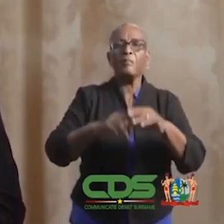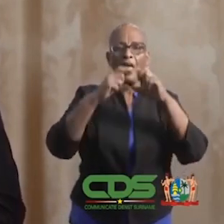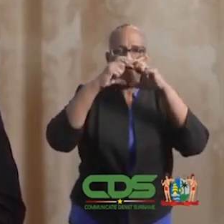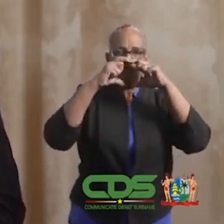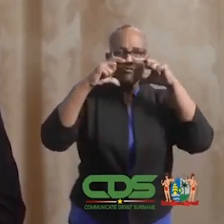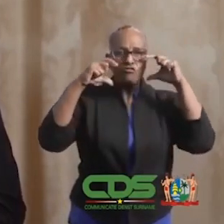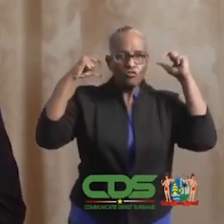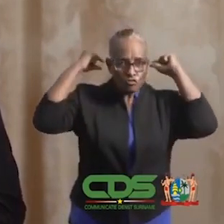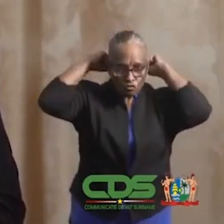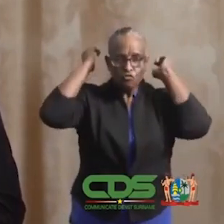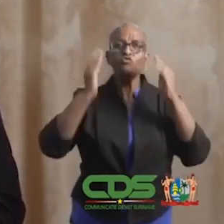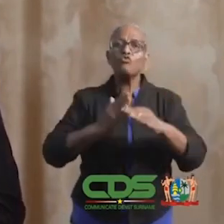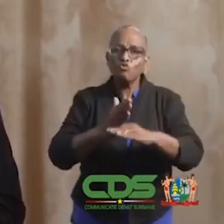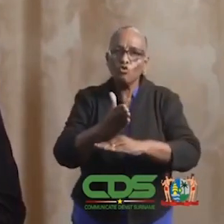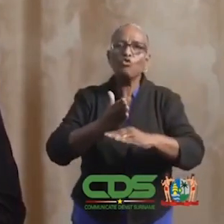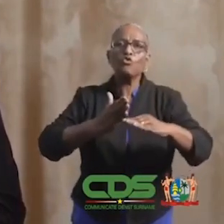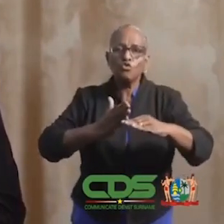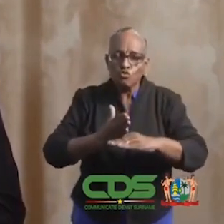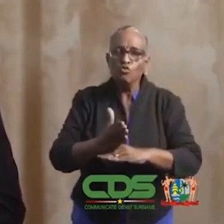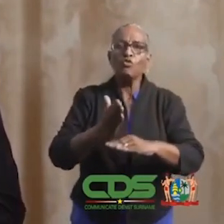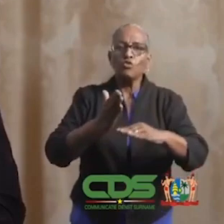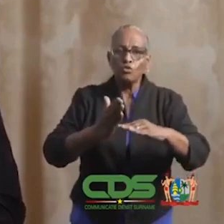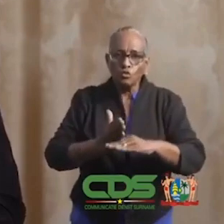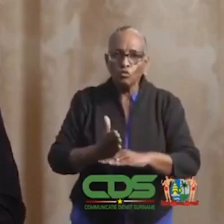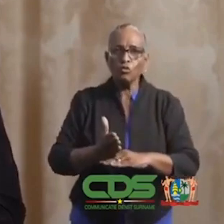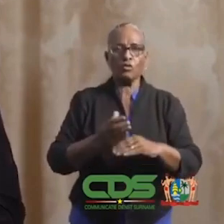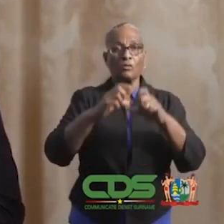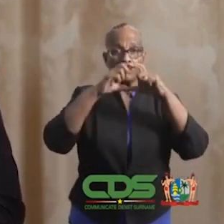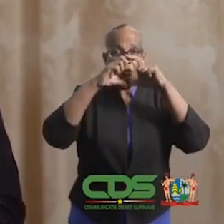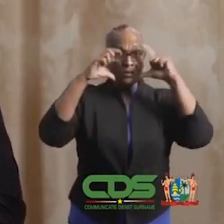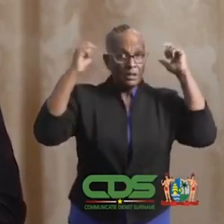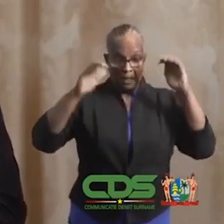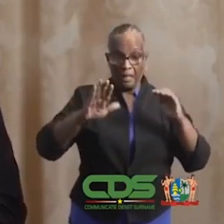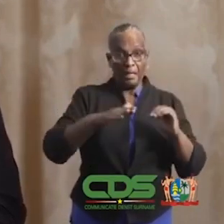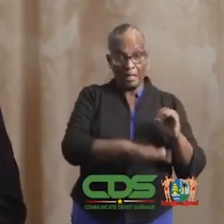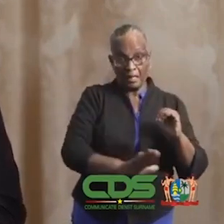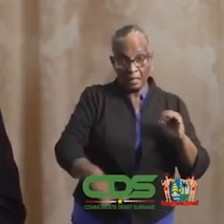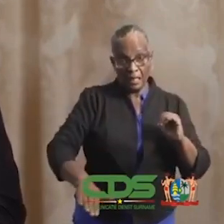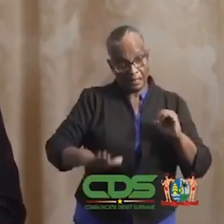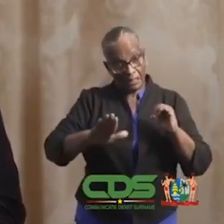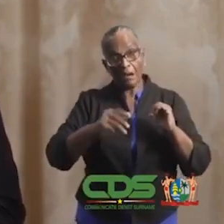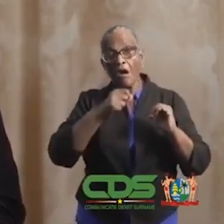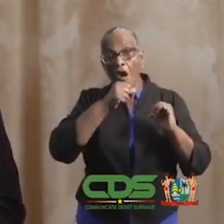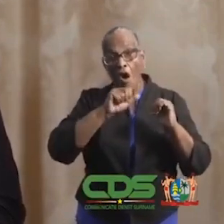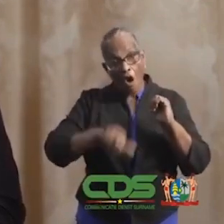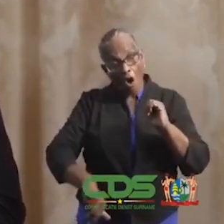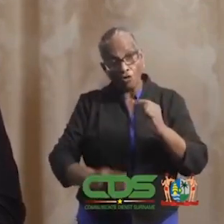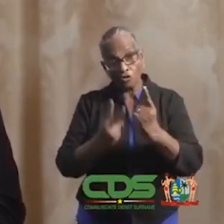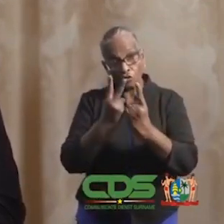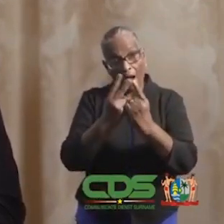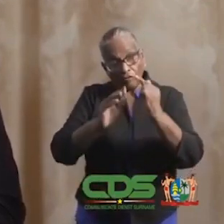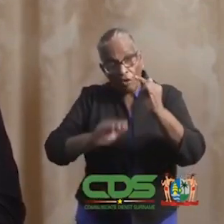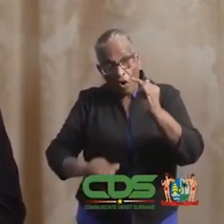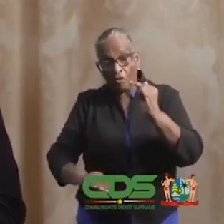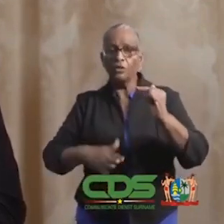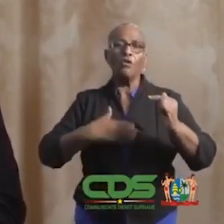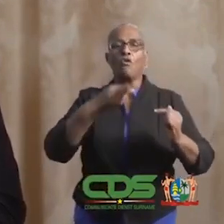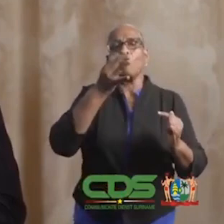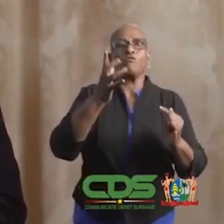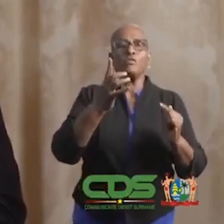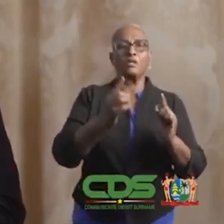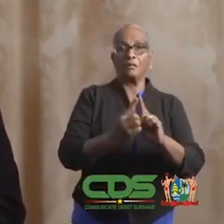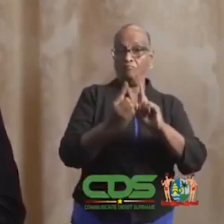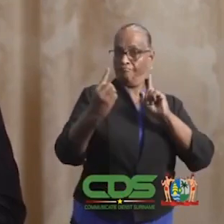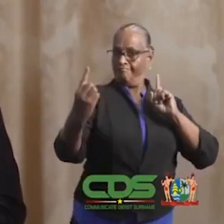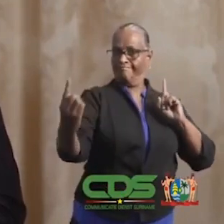neusbedekking. Voortschrijdend inzicht leert dat dit niet nodig is voor kinderen onder de 12 jaar. Neem de